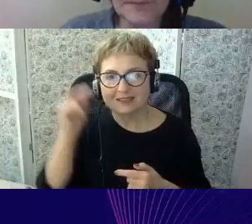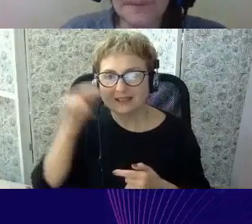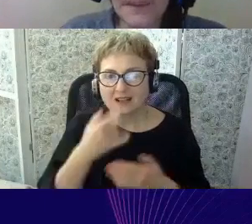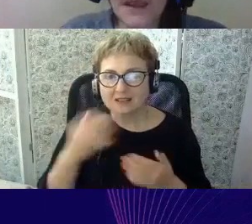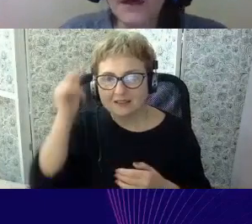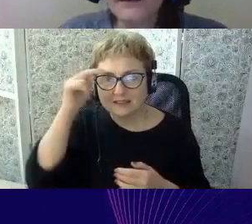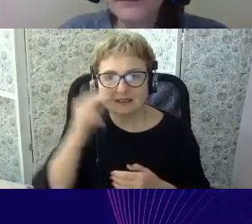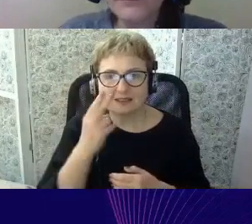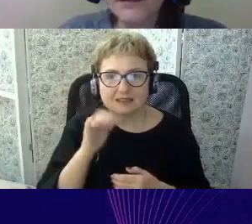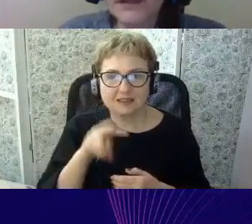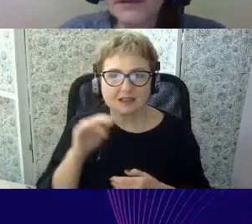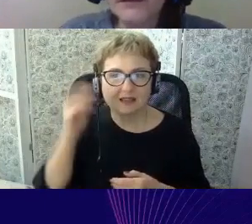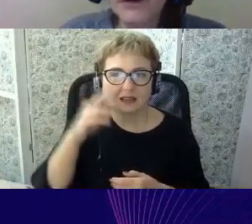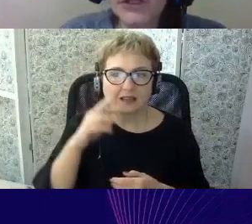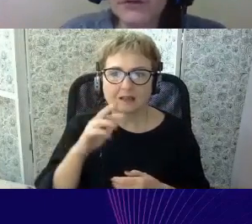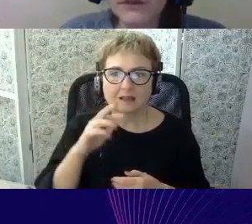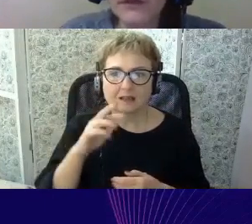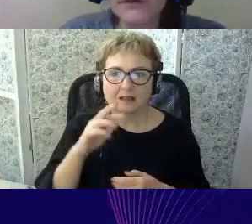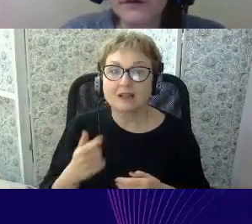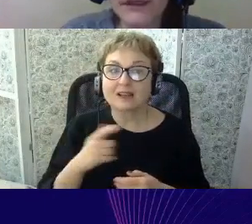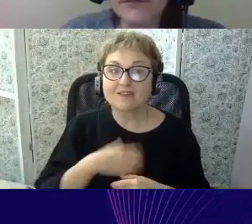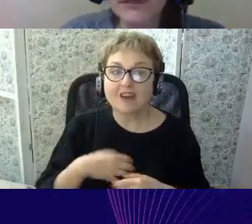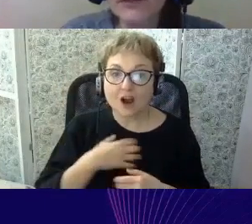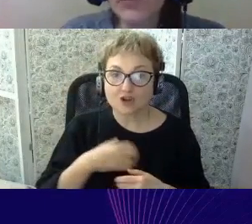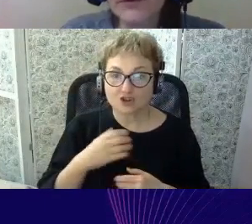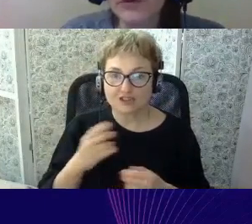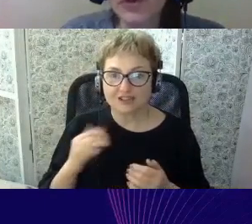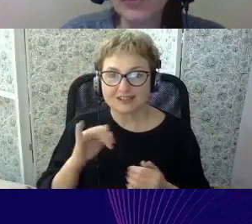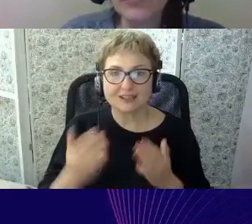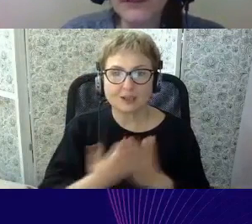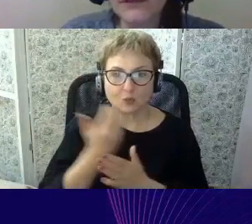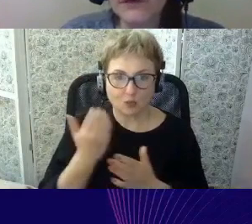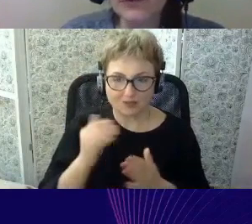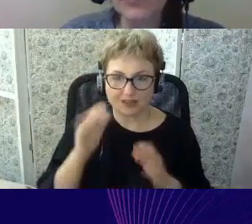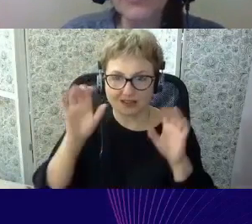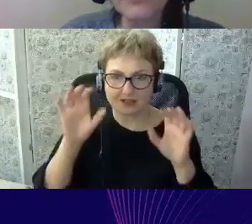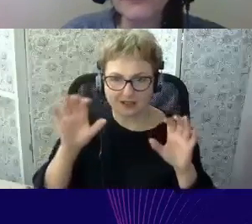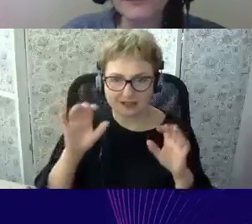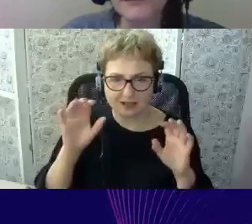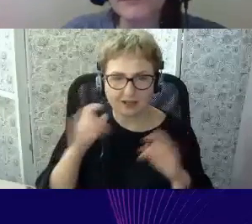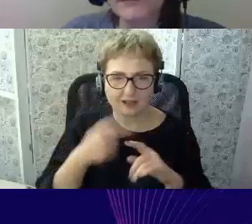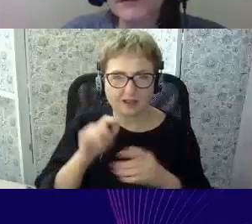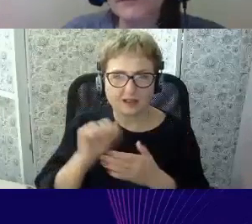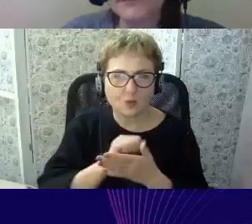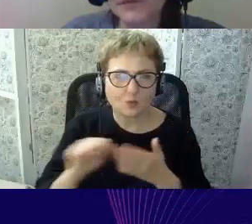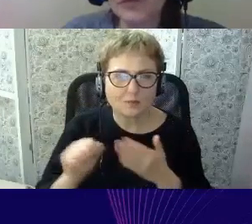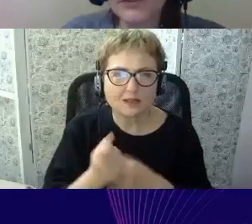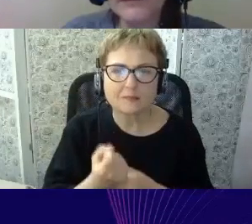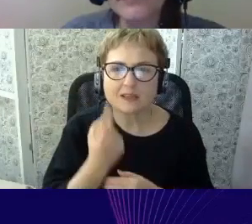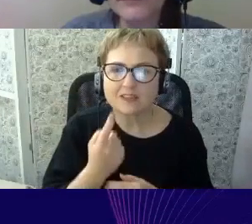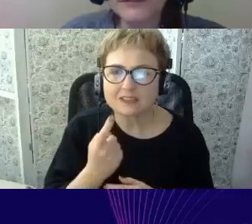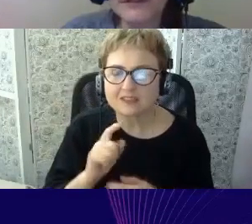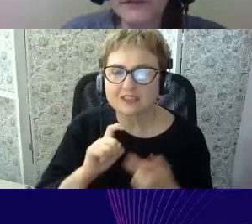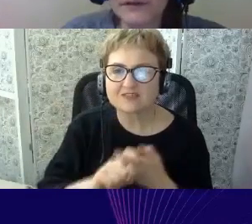модули. Не менее важным и одним из новых тоже документов, который появился как раз в том